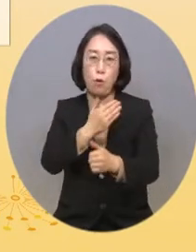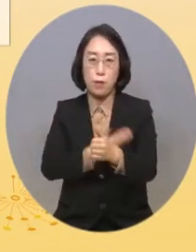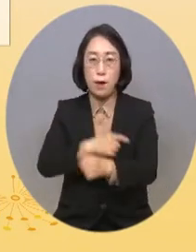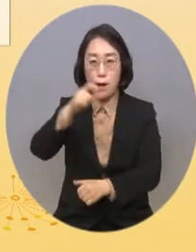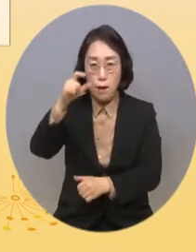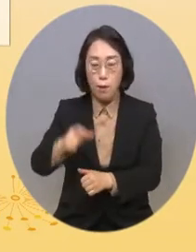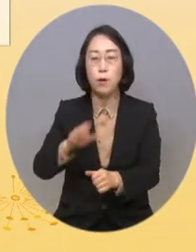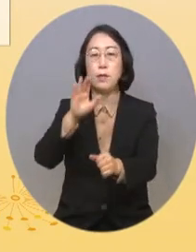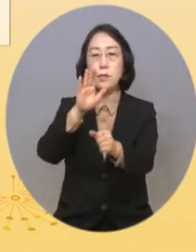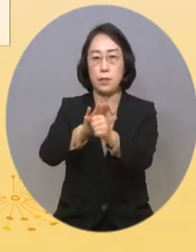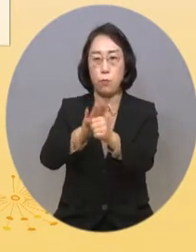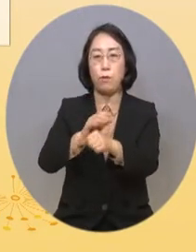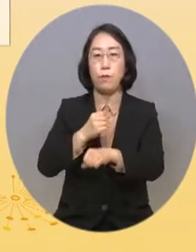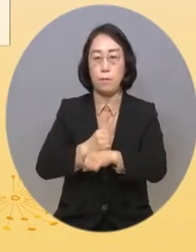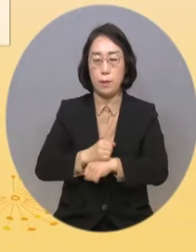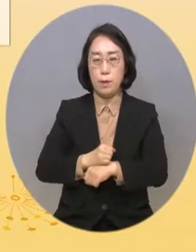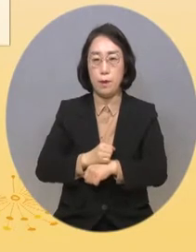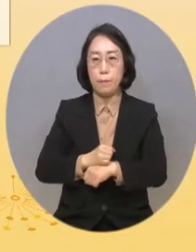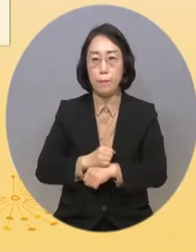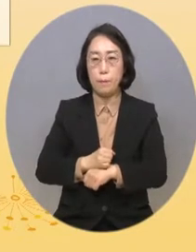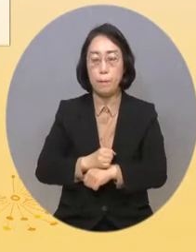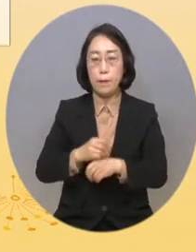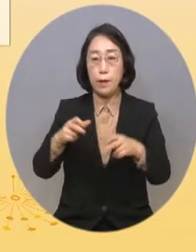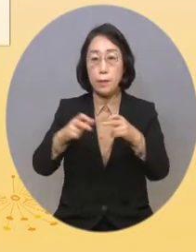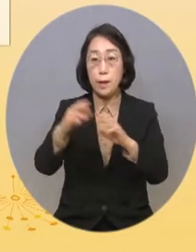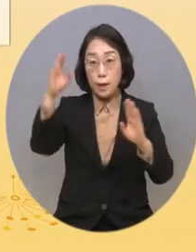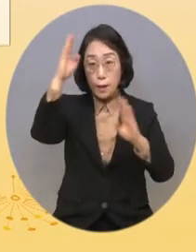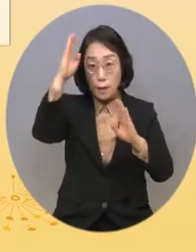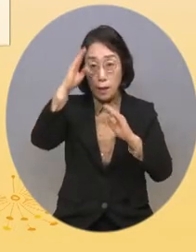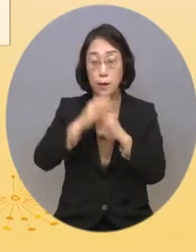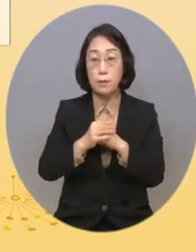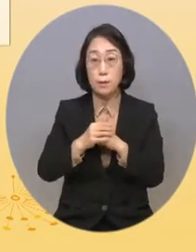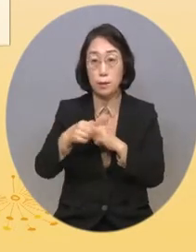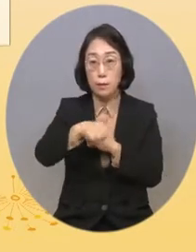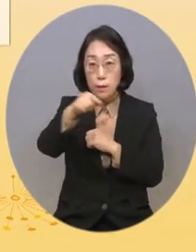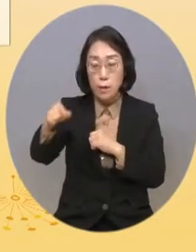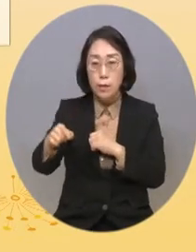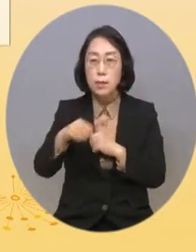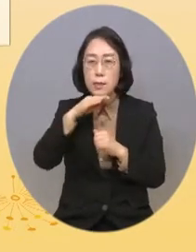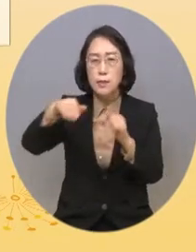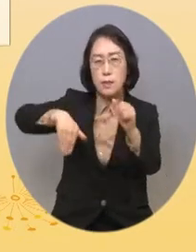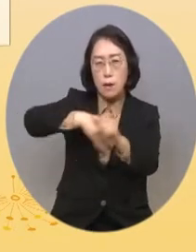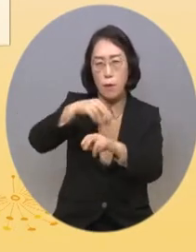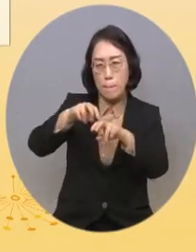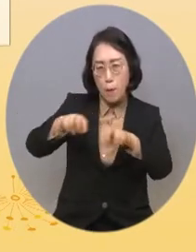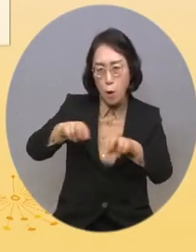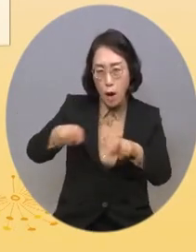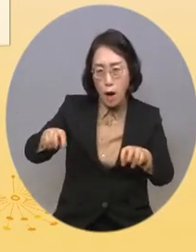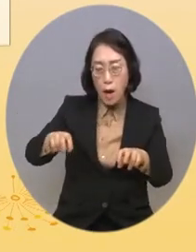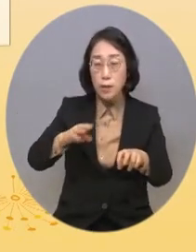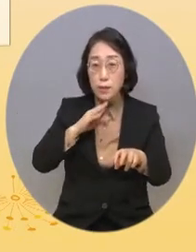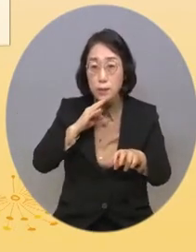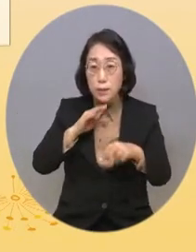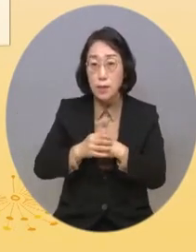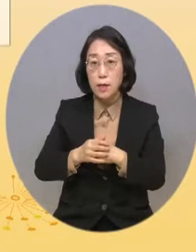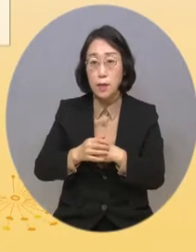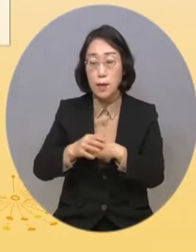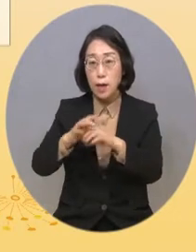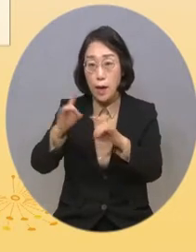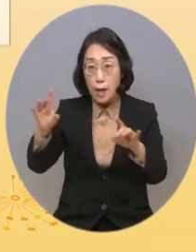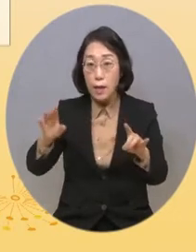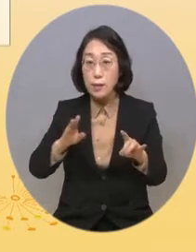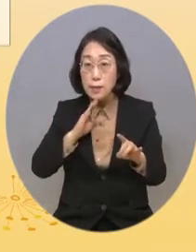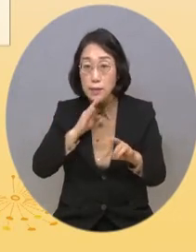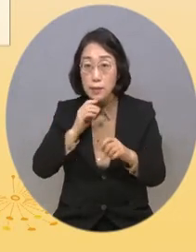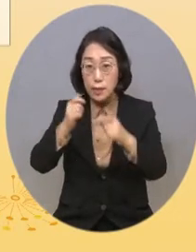체계적으로 지원합니다. 장애 대학생 교육복지 지원 실태평가 운영도 개선해 대학별 장애 대학원생